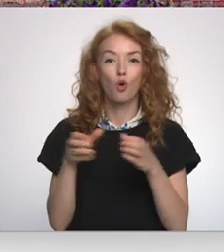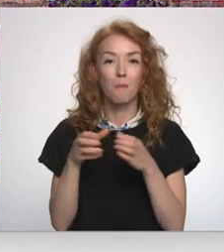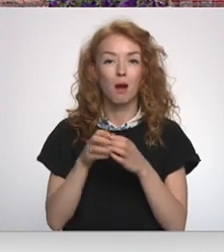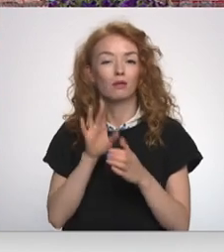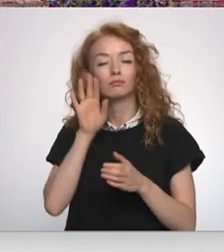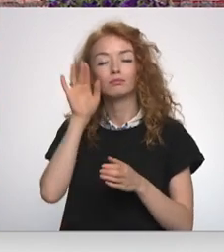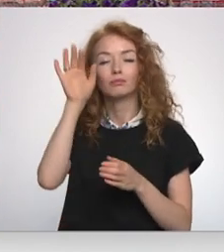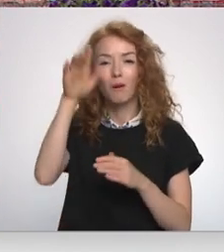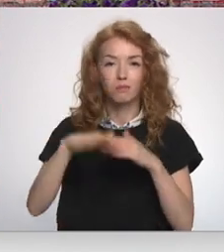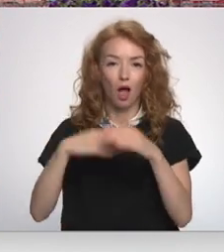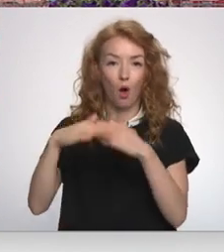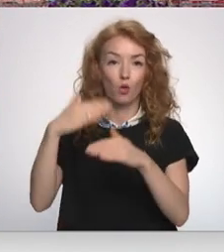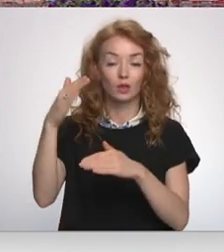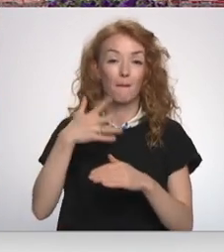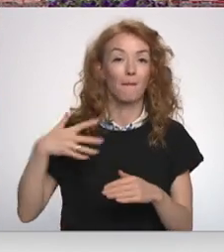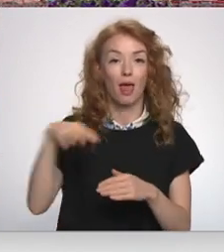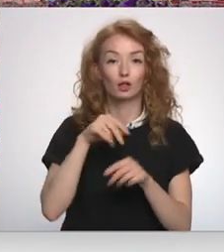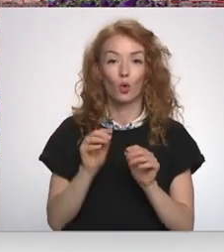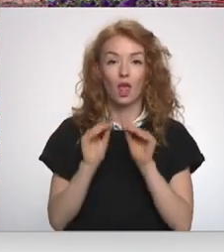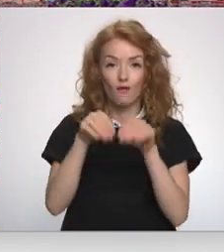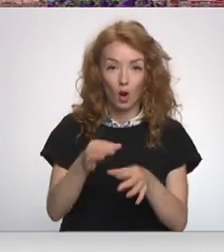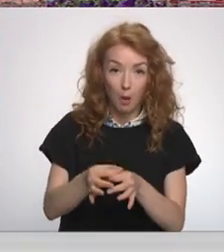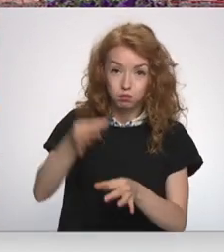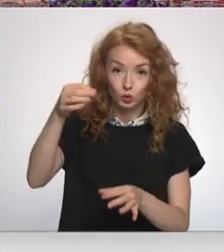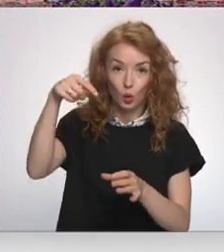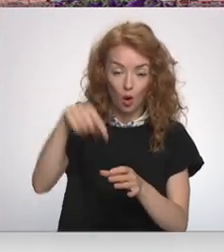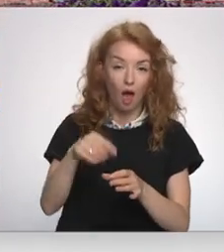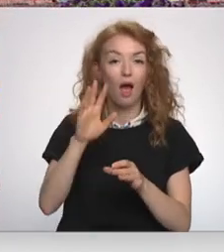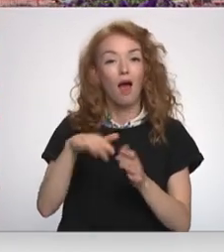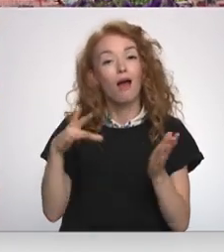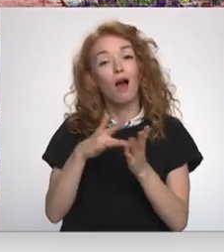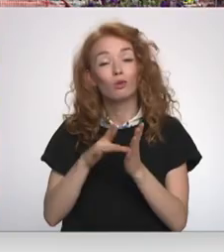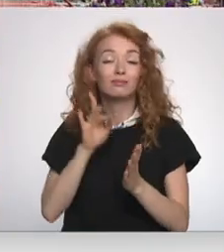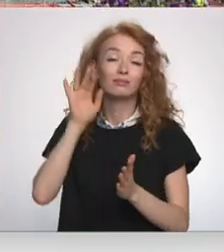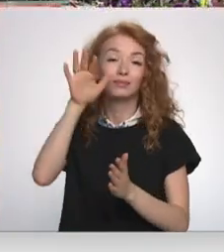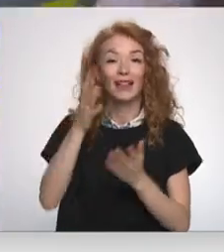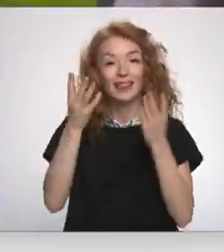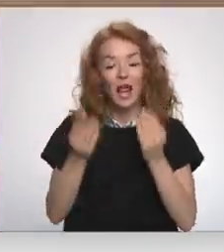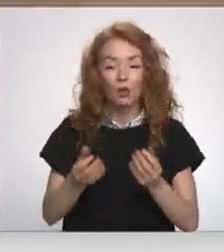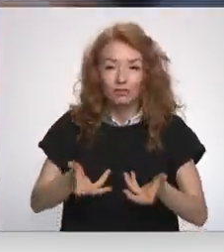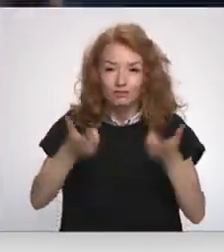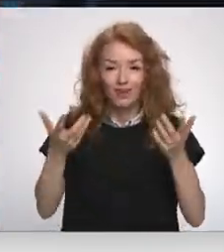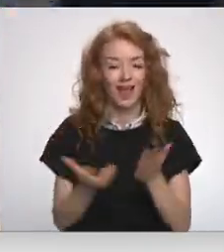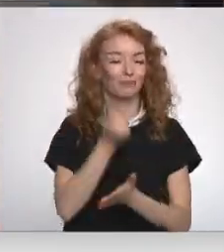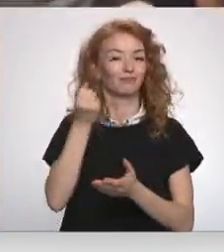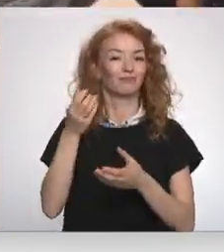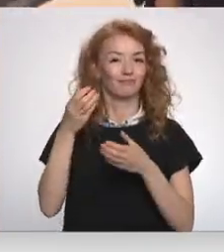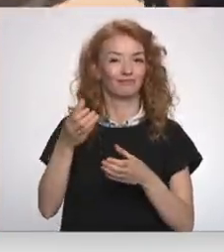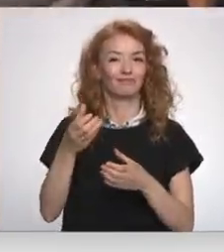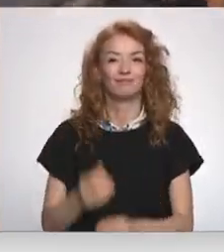nākotnes paaudzēm. To mēs ievietosim laika kapsulā, cerībā, ka kādu dienu to kāds atradīs.